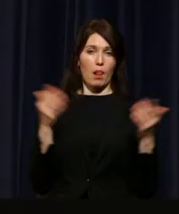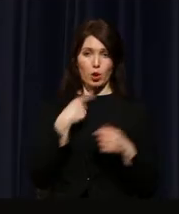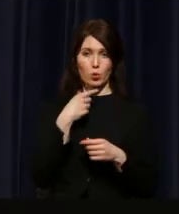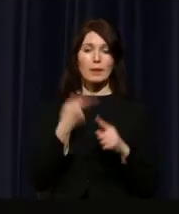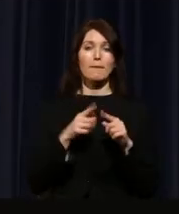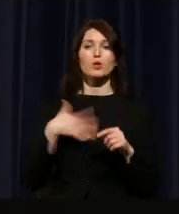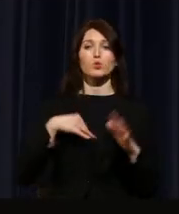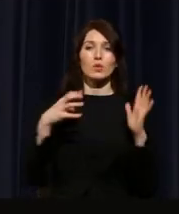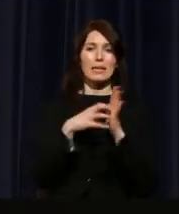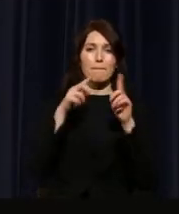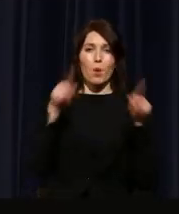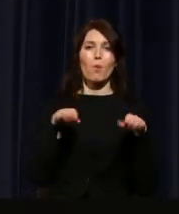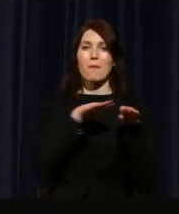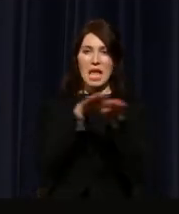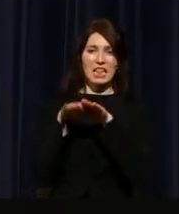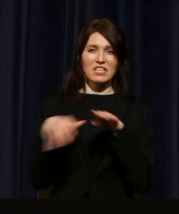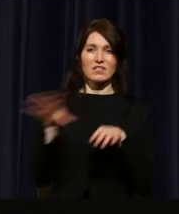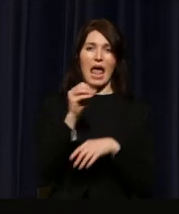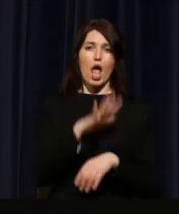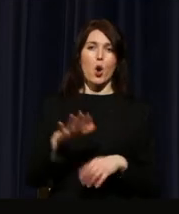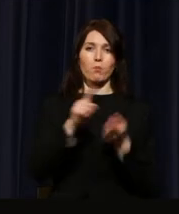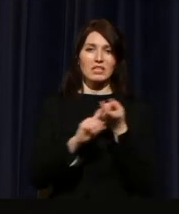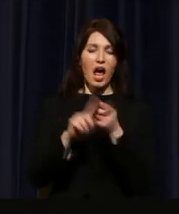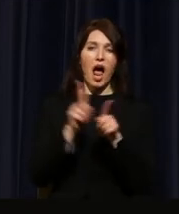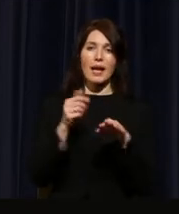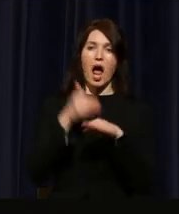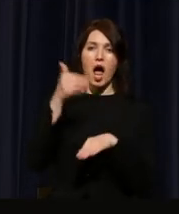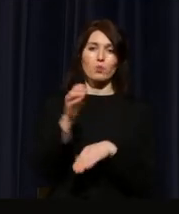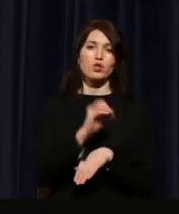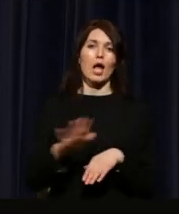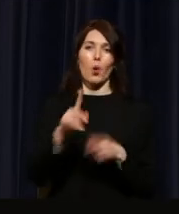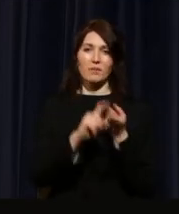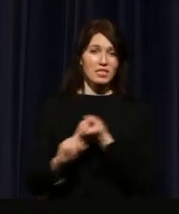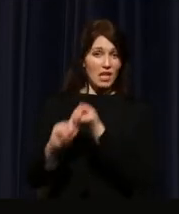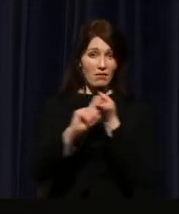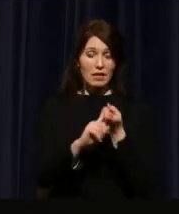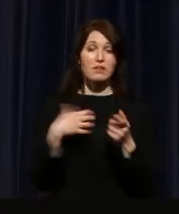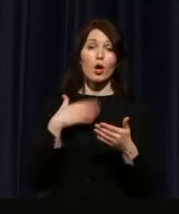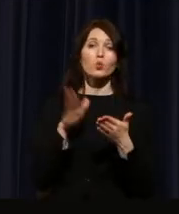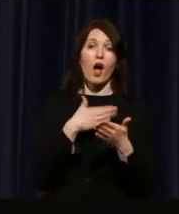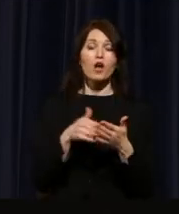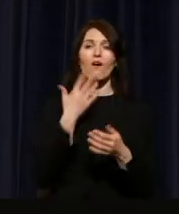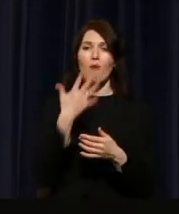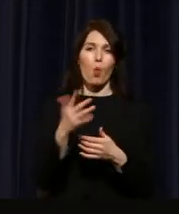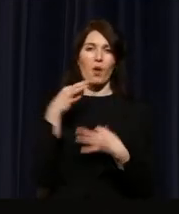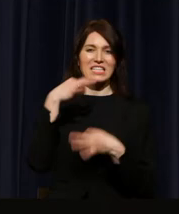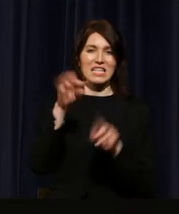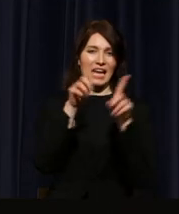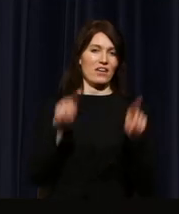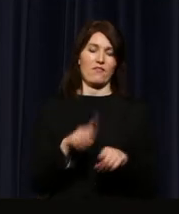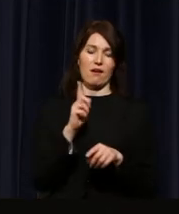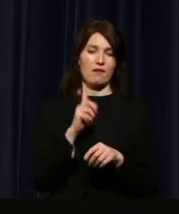diploma pielīdzina visā Eiropas Savienībā un daudz kur ārpus Eiropas Savienības, jānokārto valodas certifikāts. Tas tā